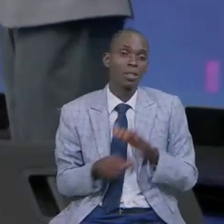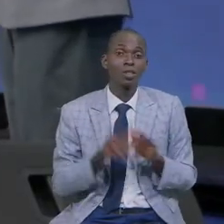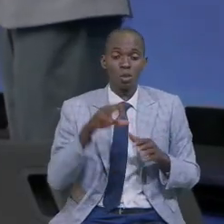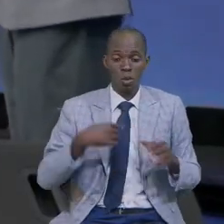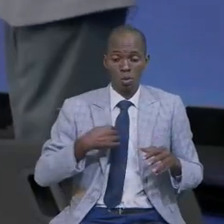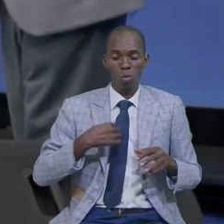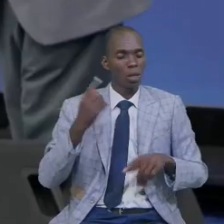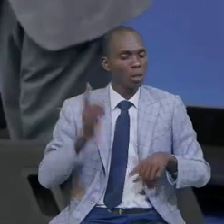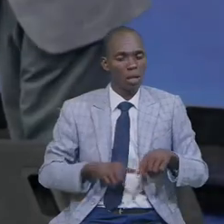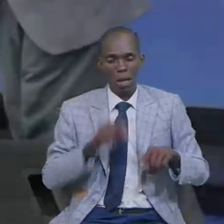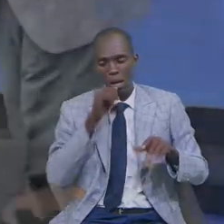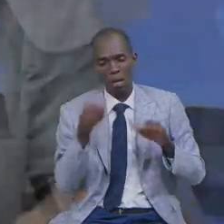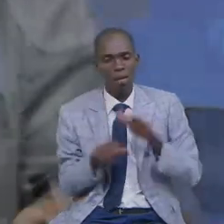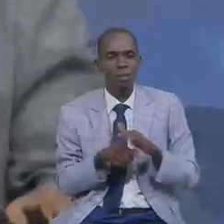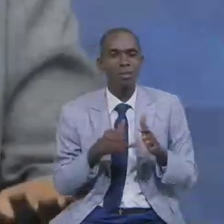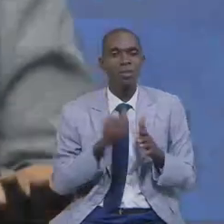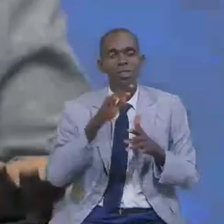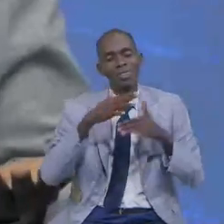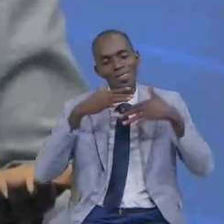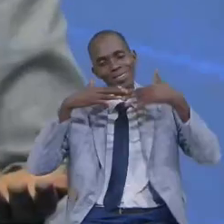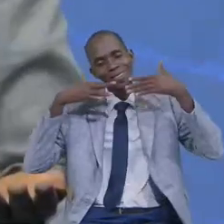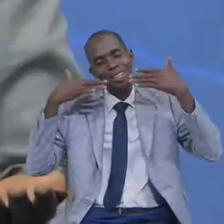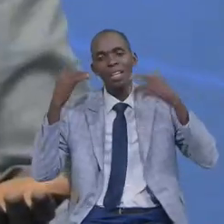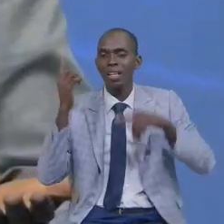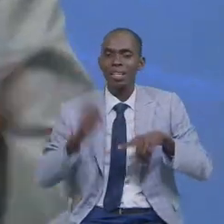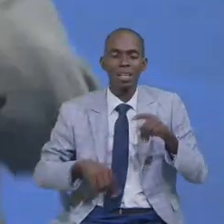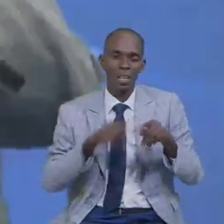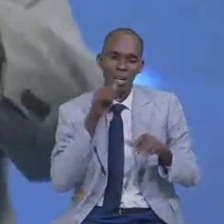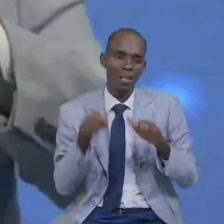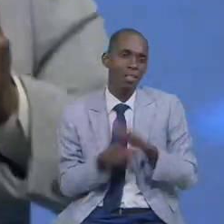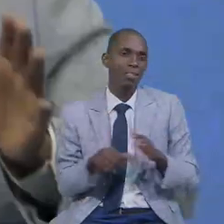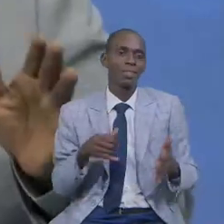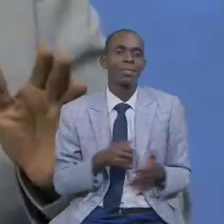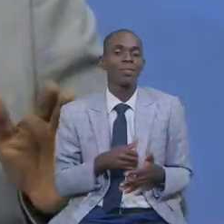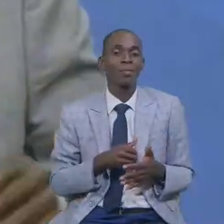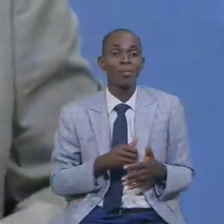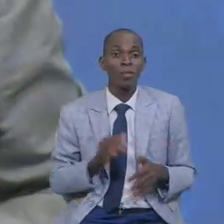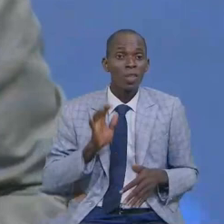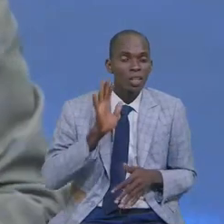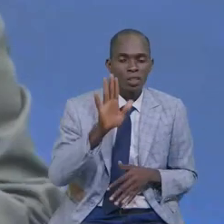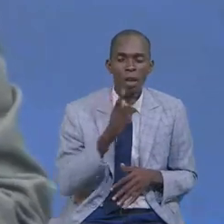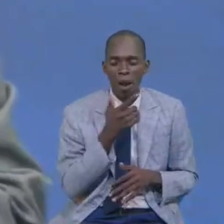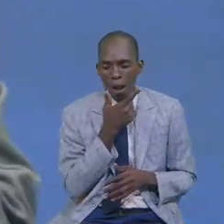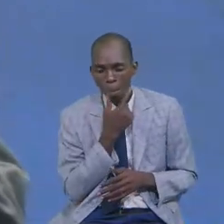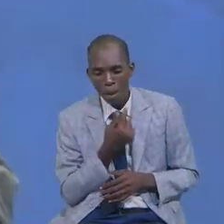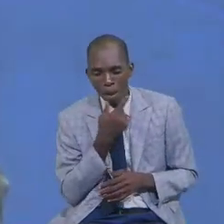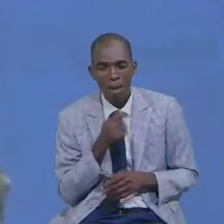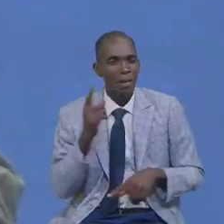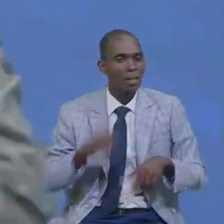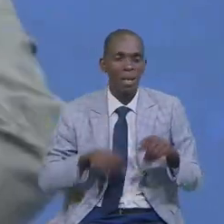cela. Ton sourire ne peut pas cacher cela. Tes prétentions ne peuvent pas cacher